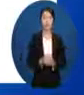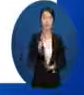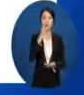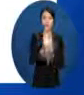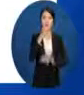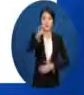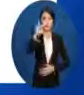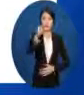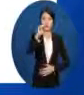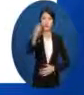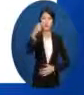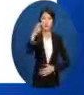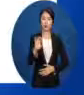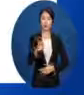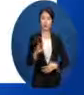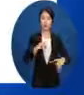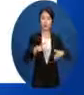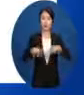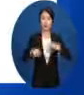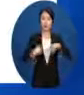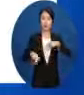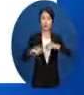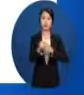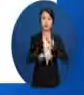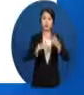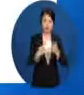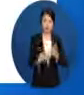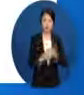경동택배 천안 서북백성공단에서 택배원을 모집합니다.